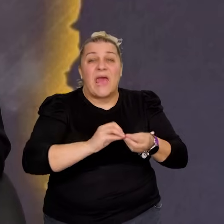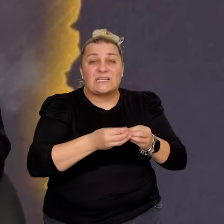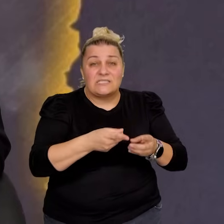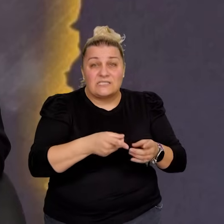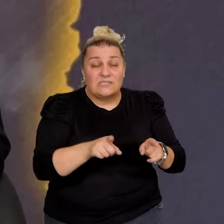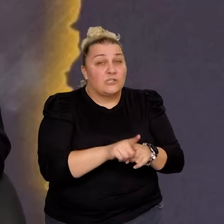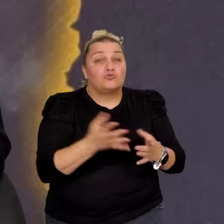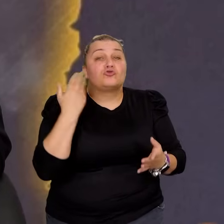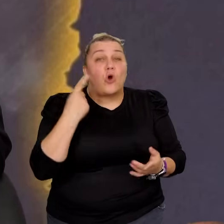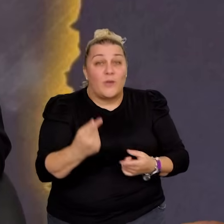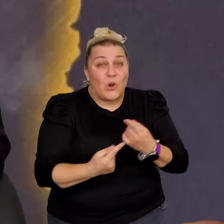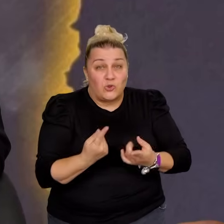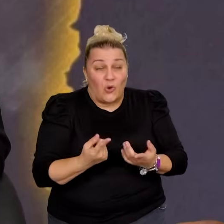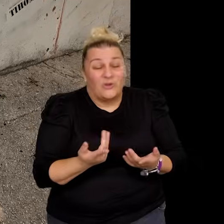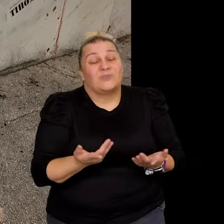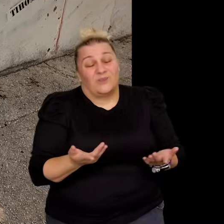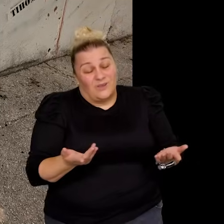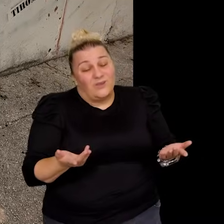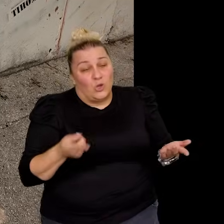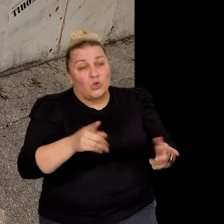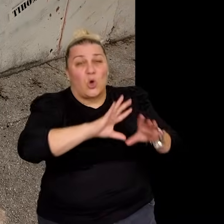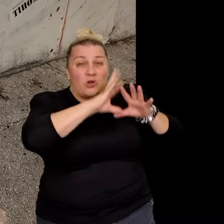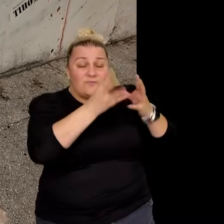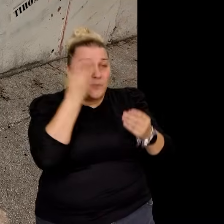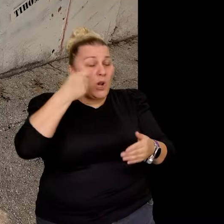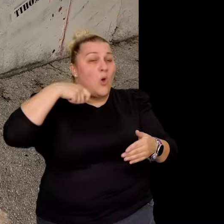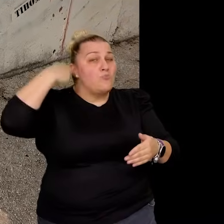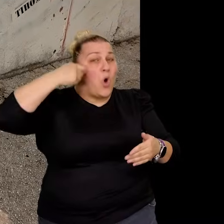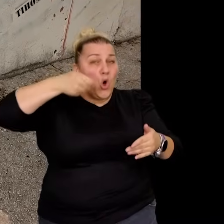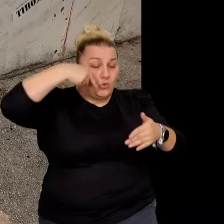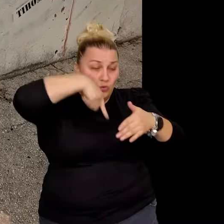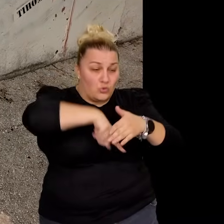da jednostavno tu su bili skriveni u podrumu